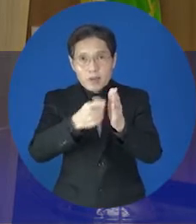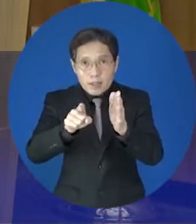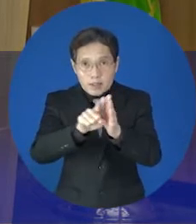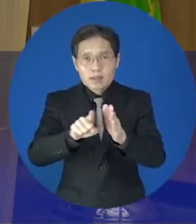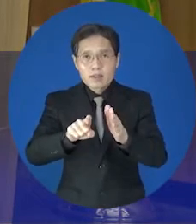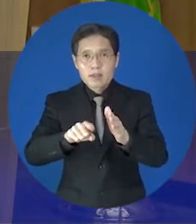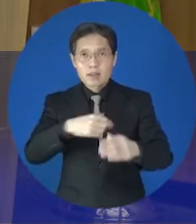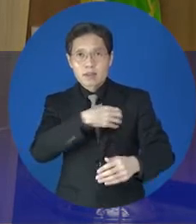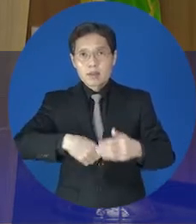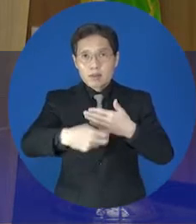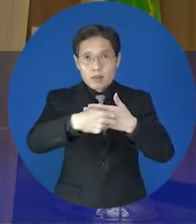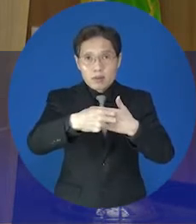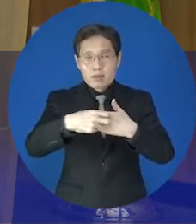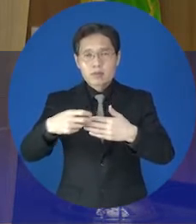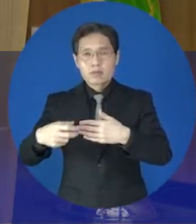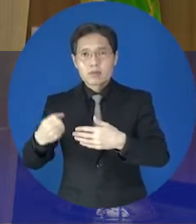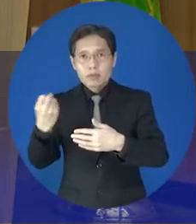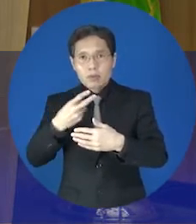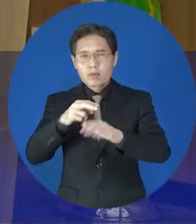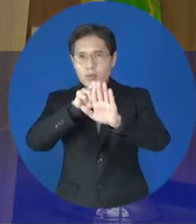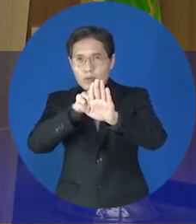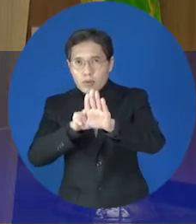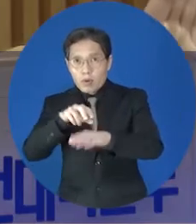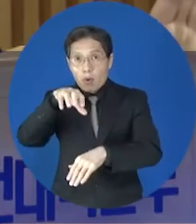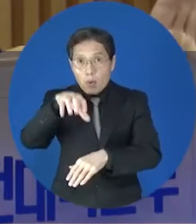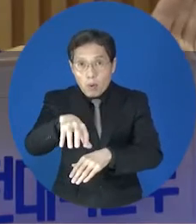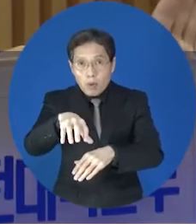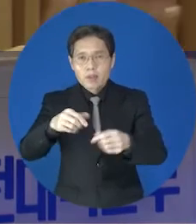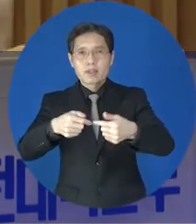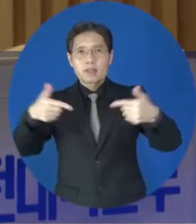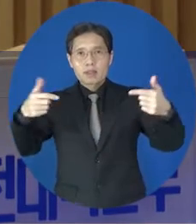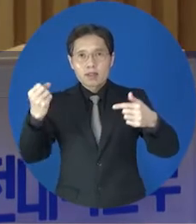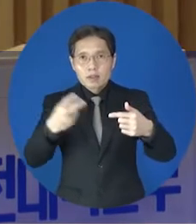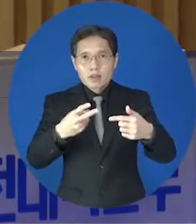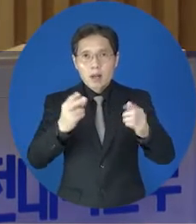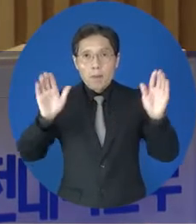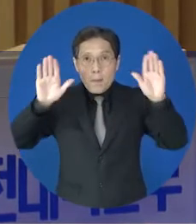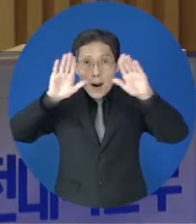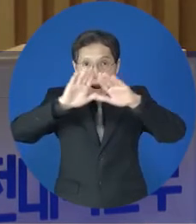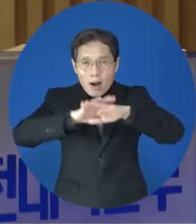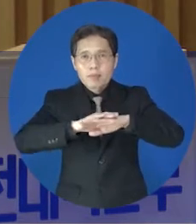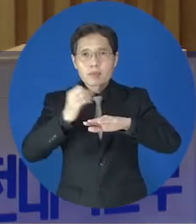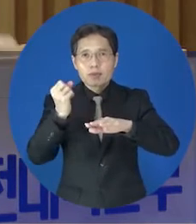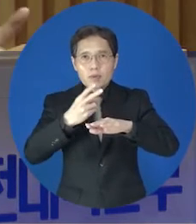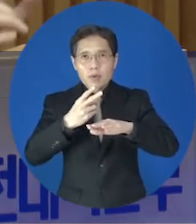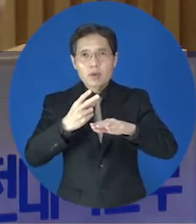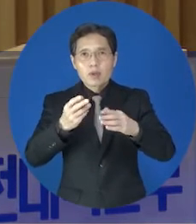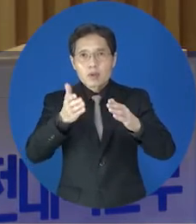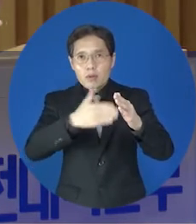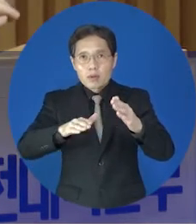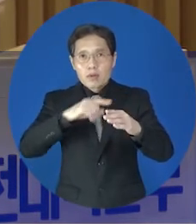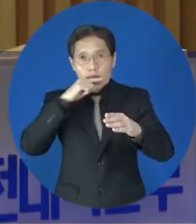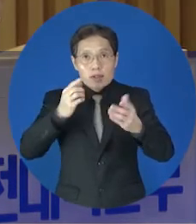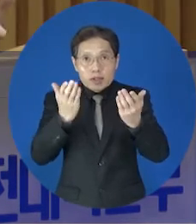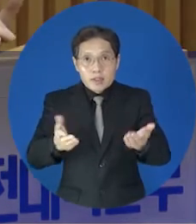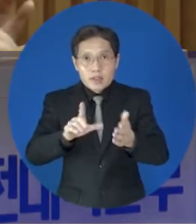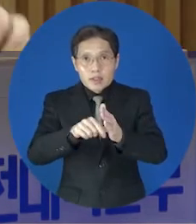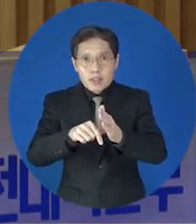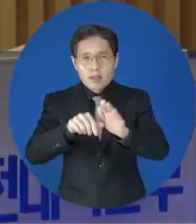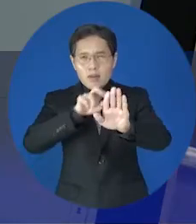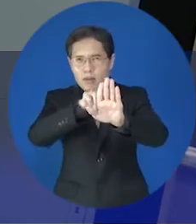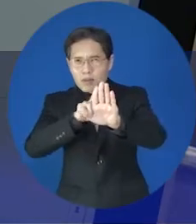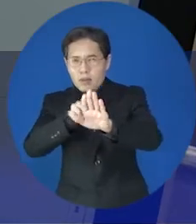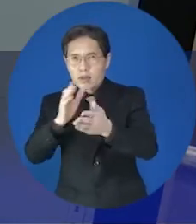보건 수와 의료기관 등 선별 진료 운영을 확대하고 평일 야간과 공휴일에도 선별 진료소를 연장